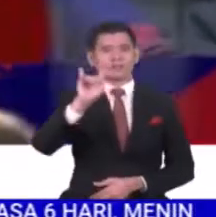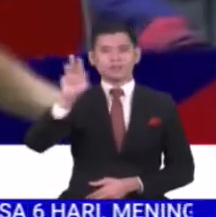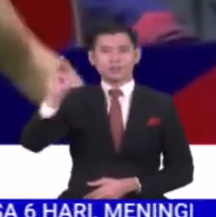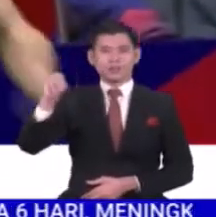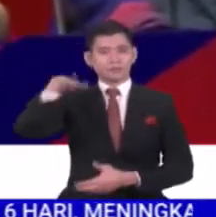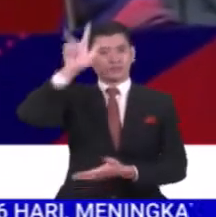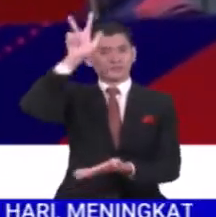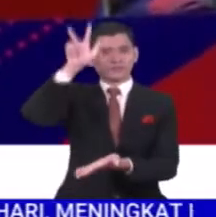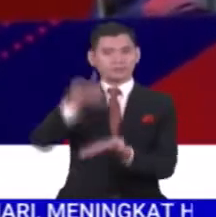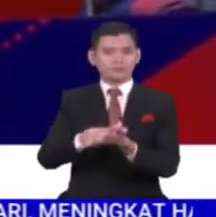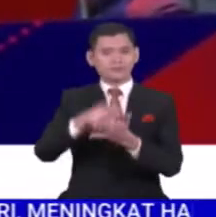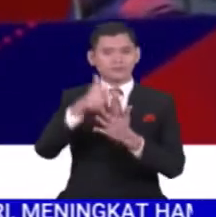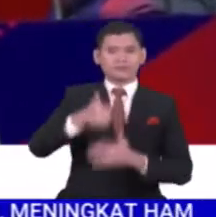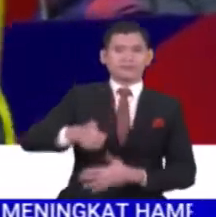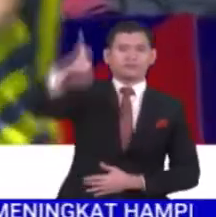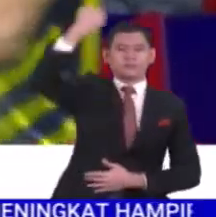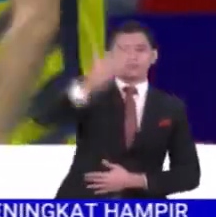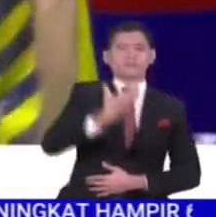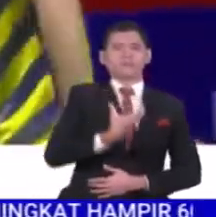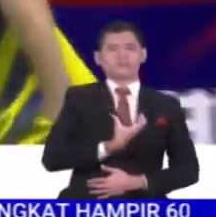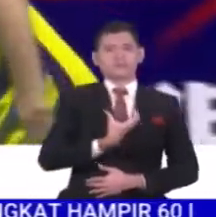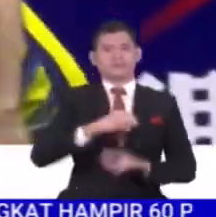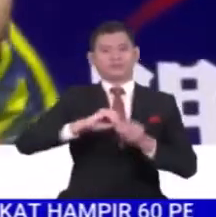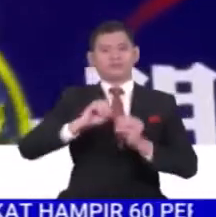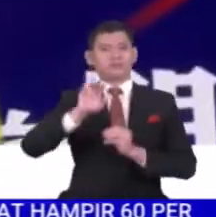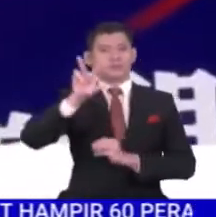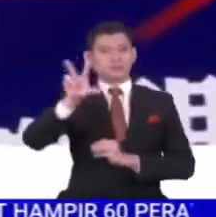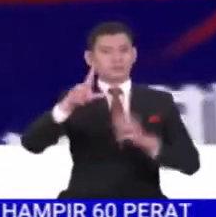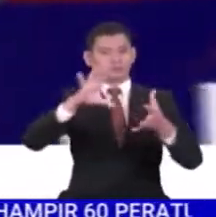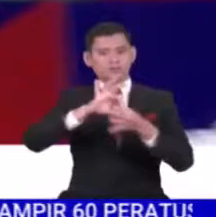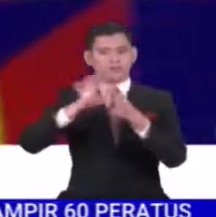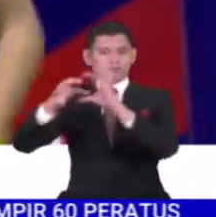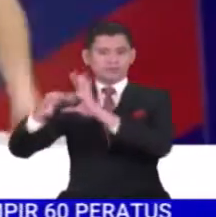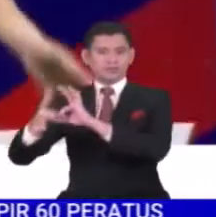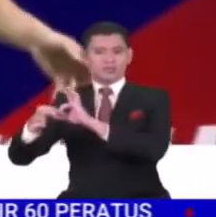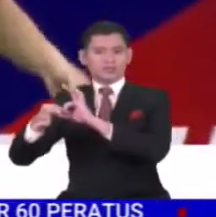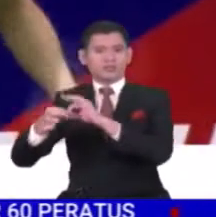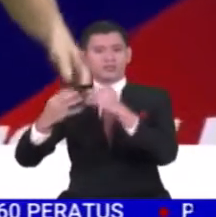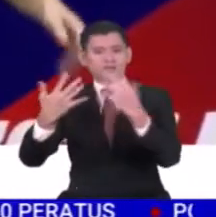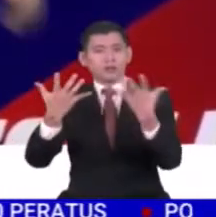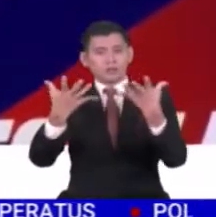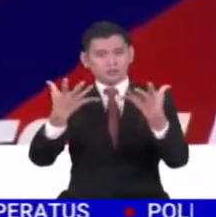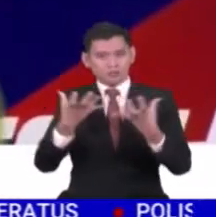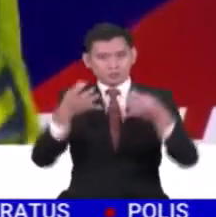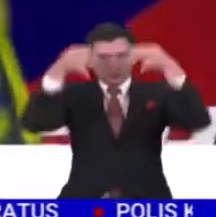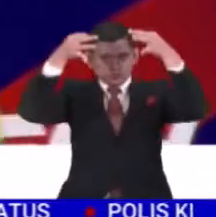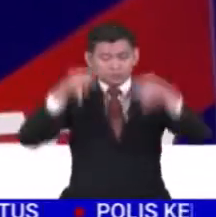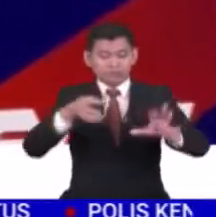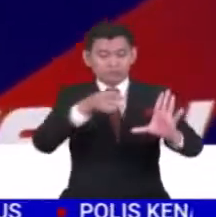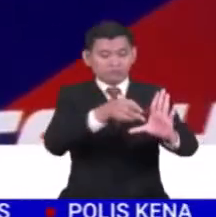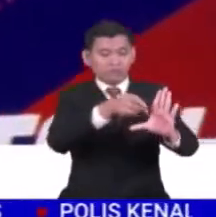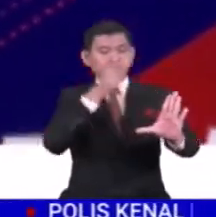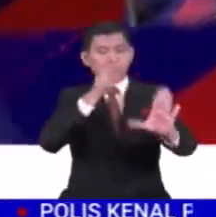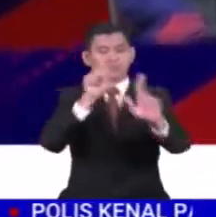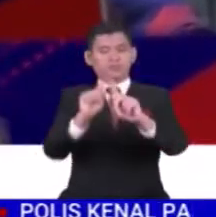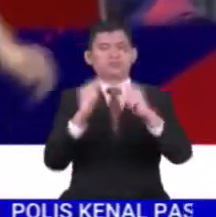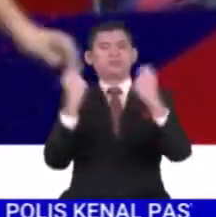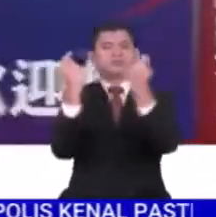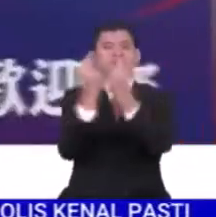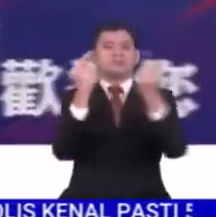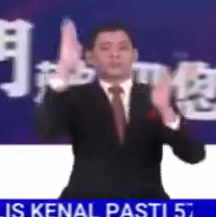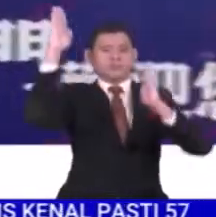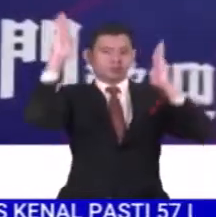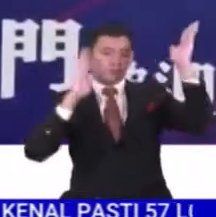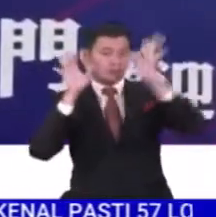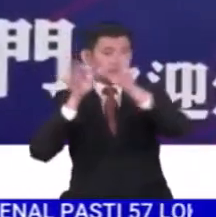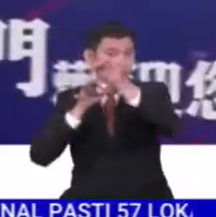mengesahkan pemenang pengaperan olimpiade 2016 Champion antara yang telah membuat keputusan untuk keluar dari pasukan kebangsaan